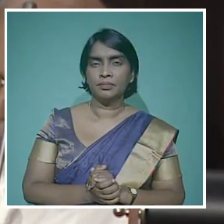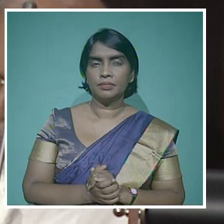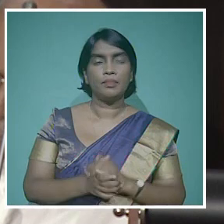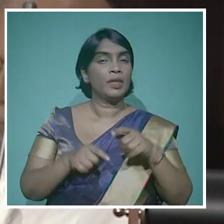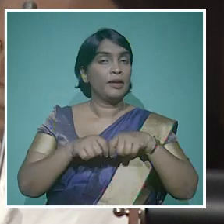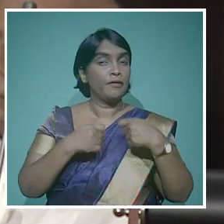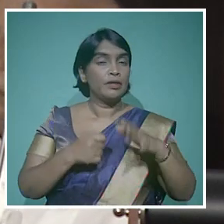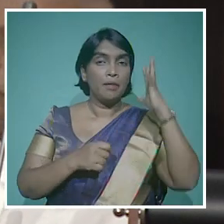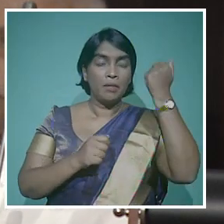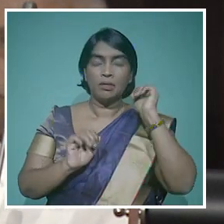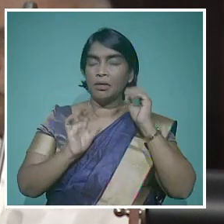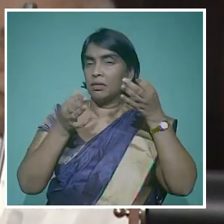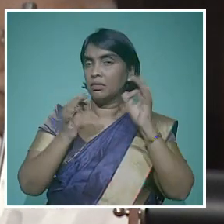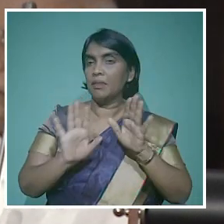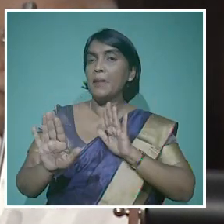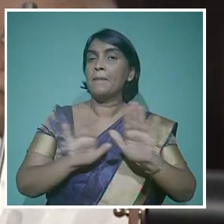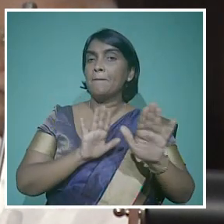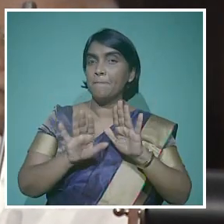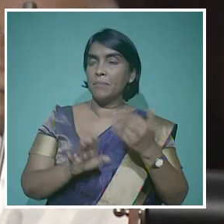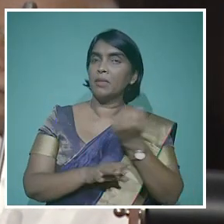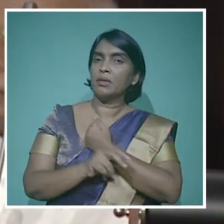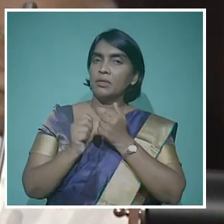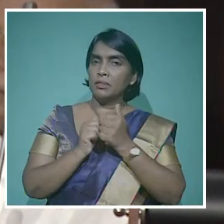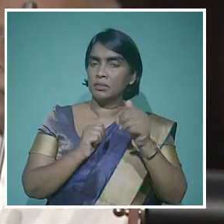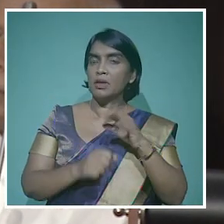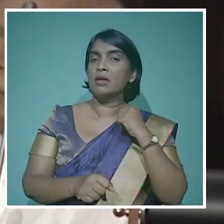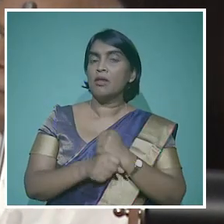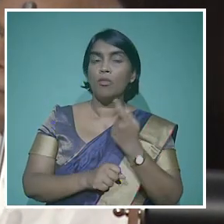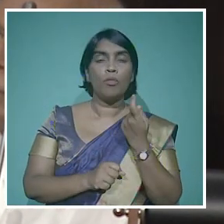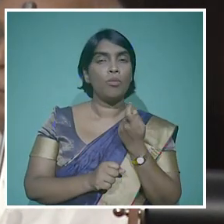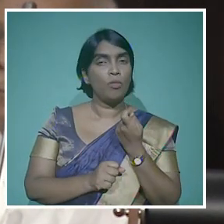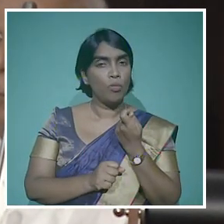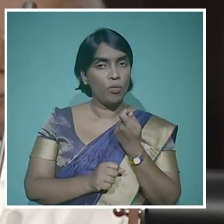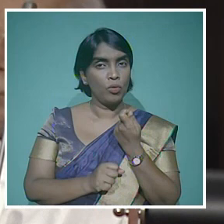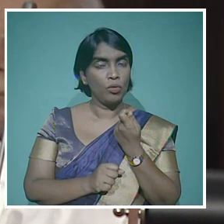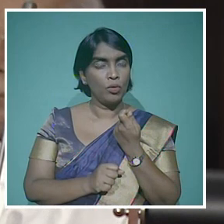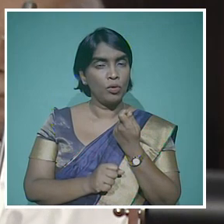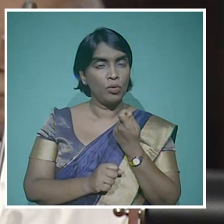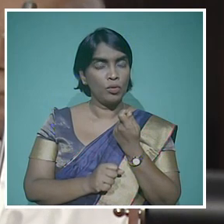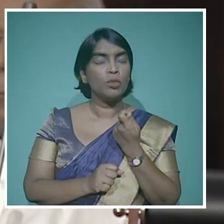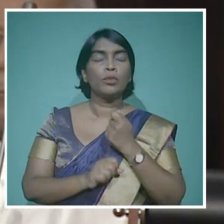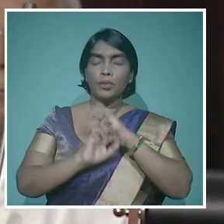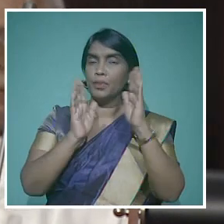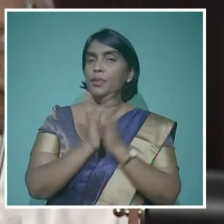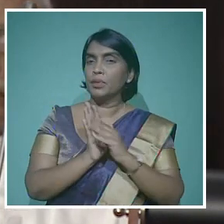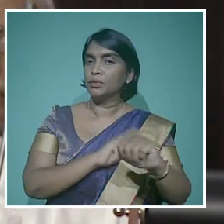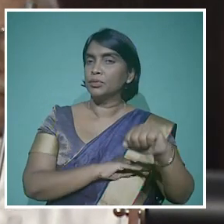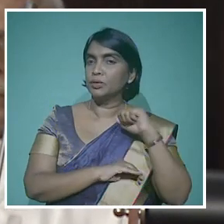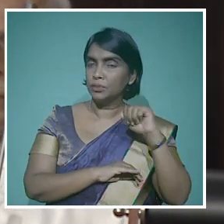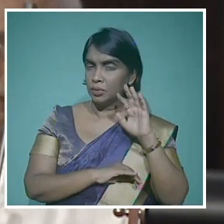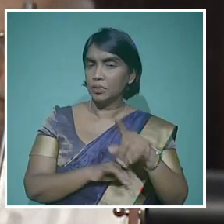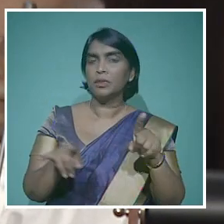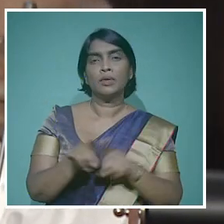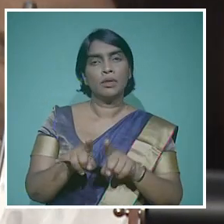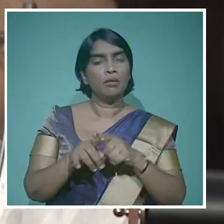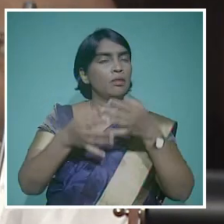වියදම් ඵලදායි ලෙස කළමනාකරණය කිරීම සඳහා කැපවීම රාජ්‍ය මූල්‍ය ඒකාග්‍රතා ක්‍රියාවලිය ශක්තිමත් කිරීම